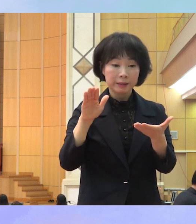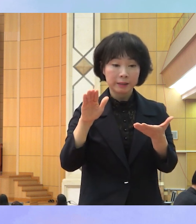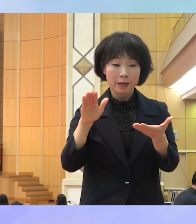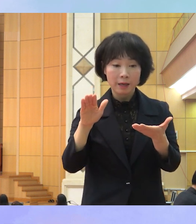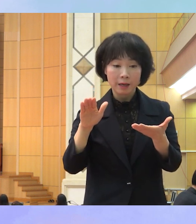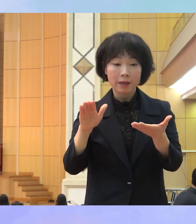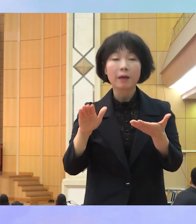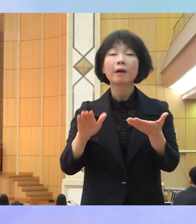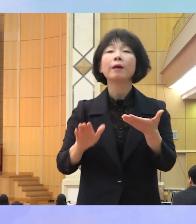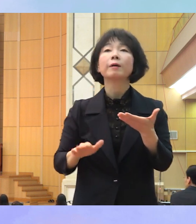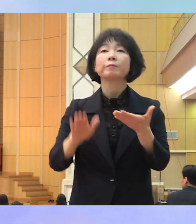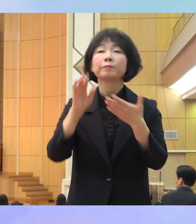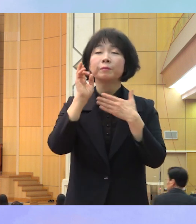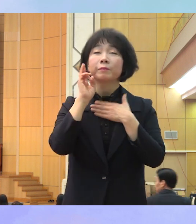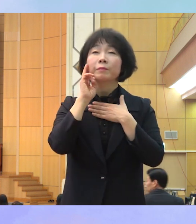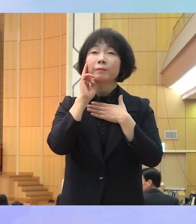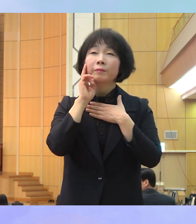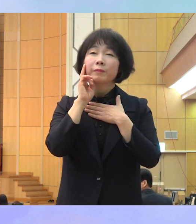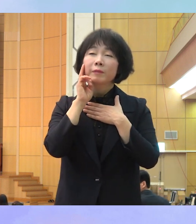아닐세.